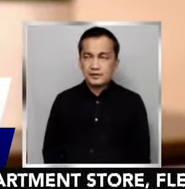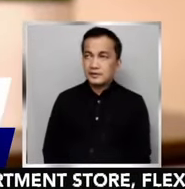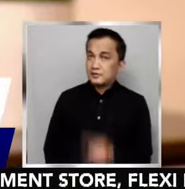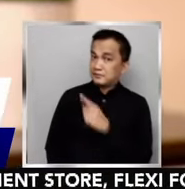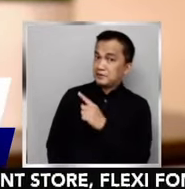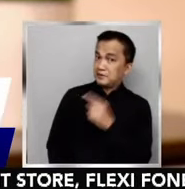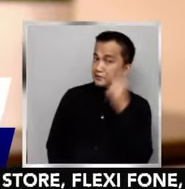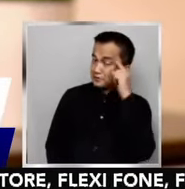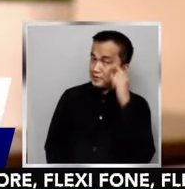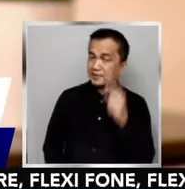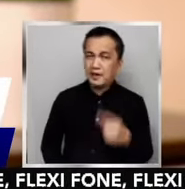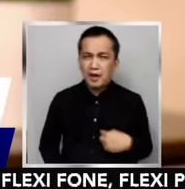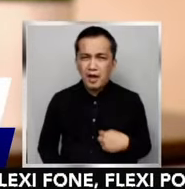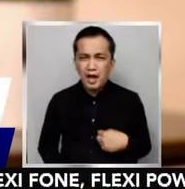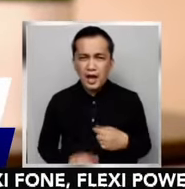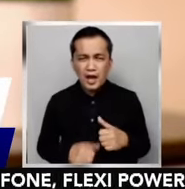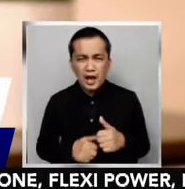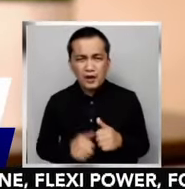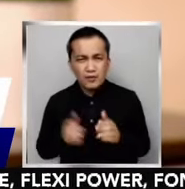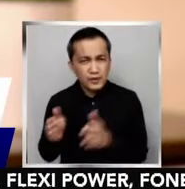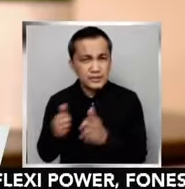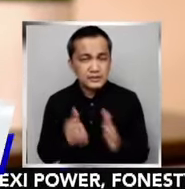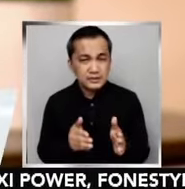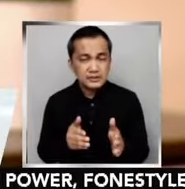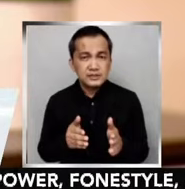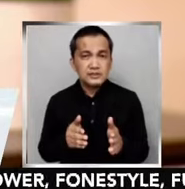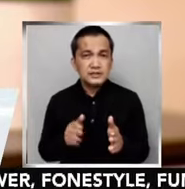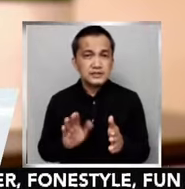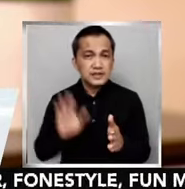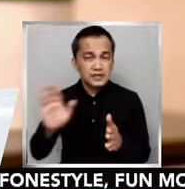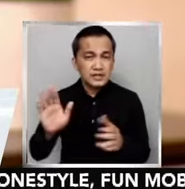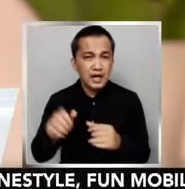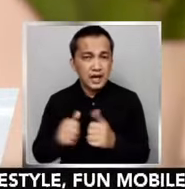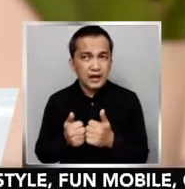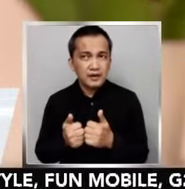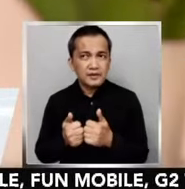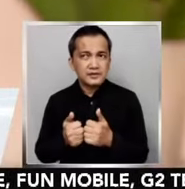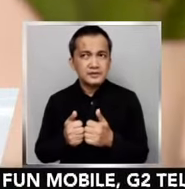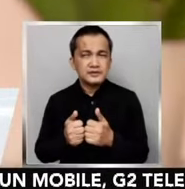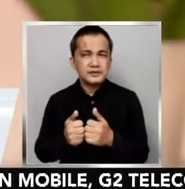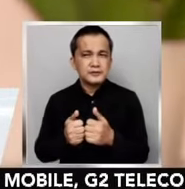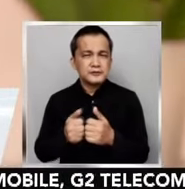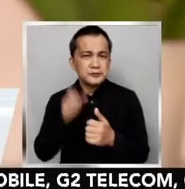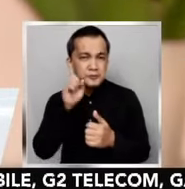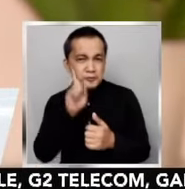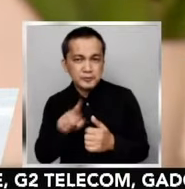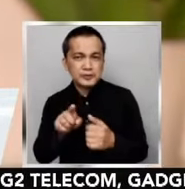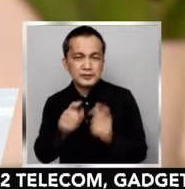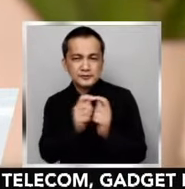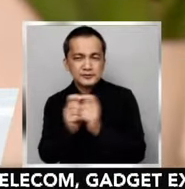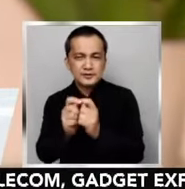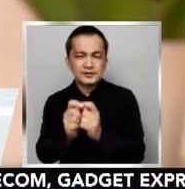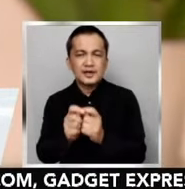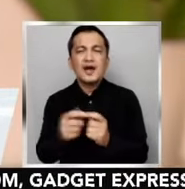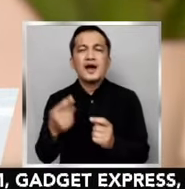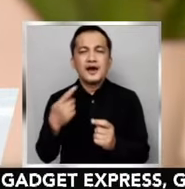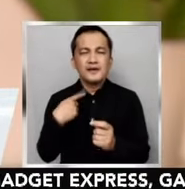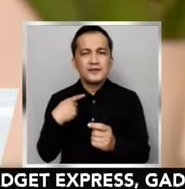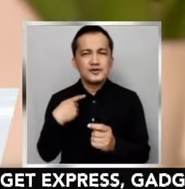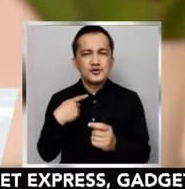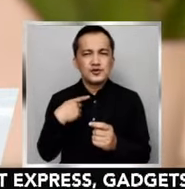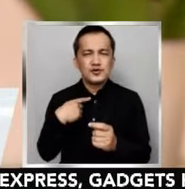Paano ba yung ways nila na yung kung paano sila mag-click together it went smooth naman po ah halos lahat